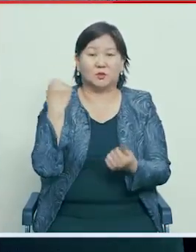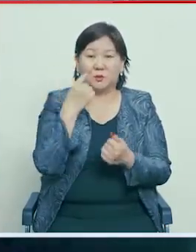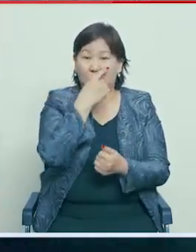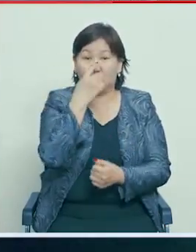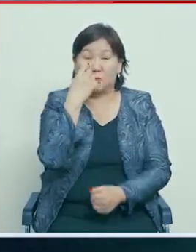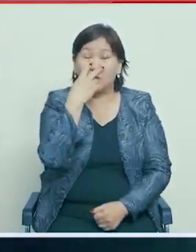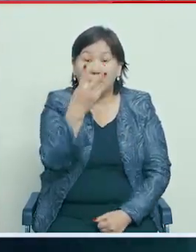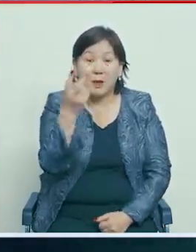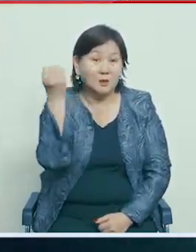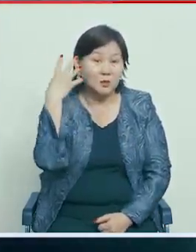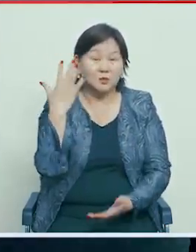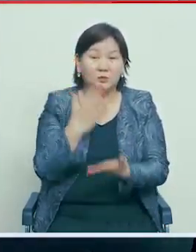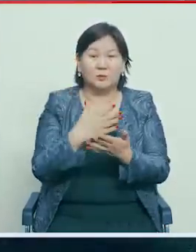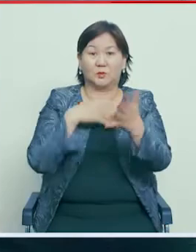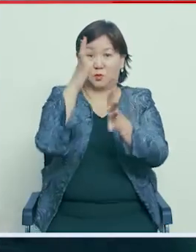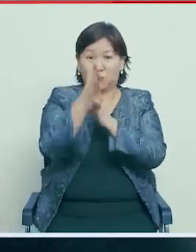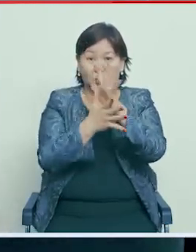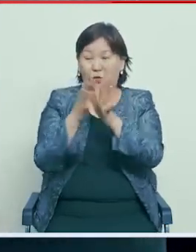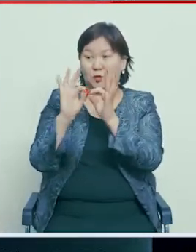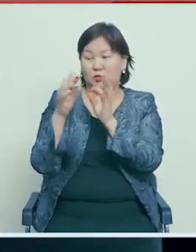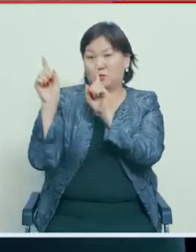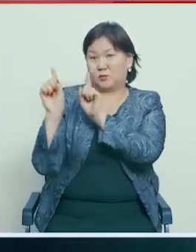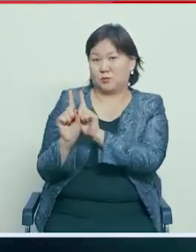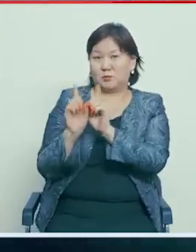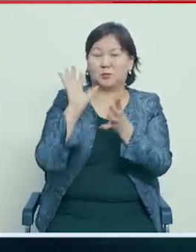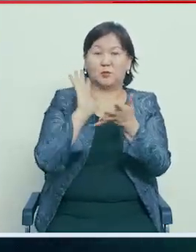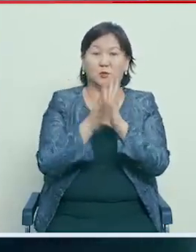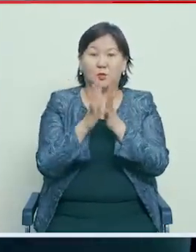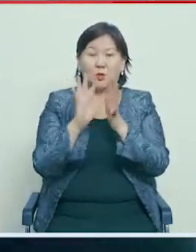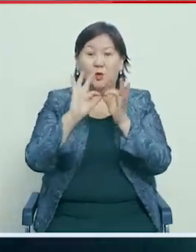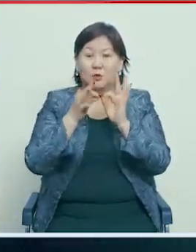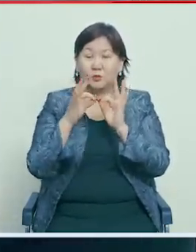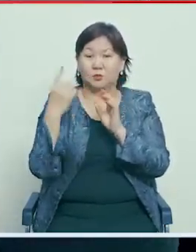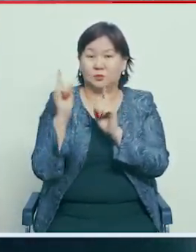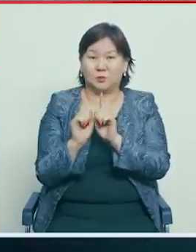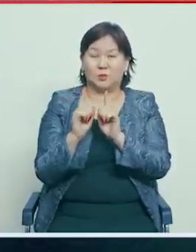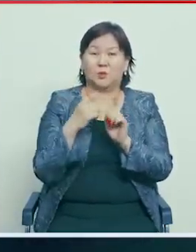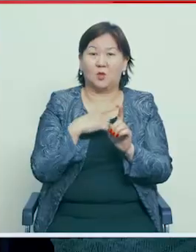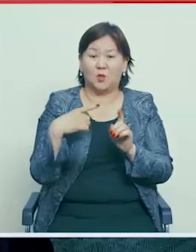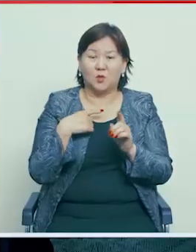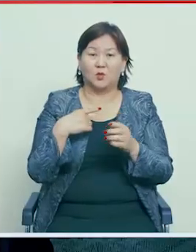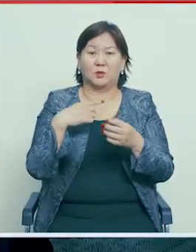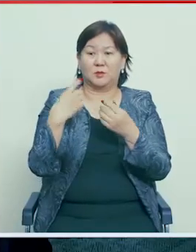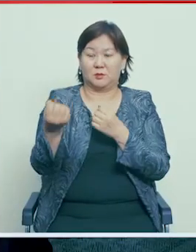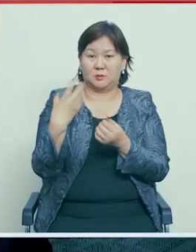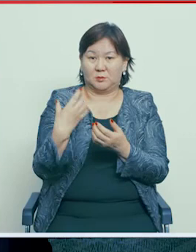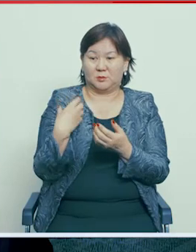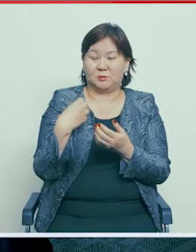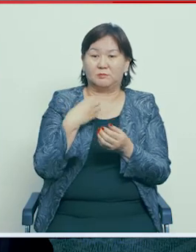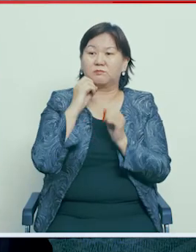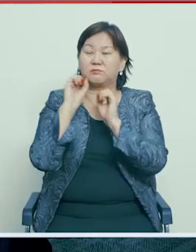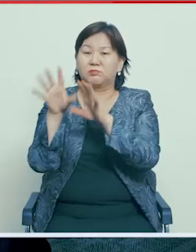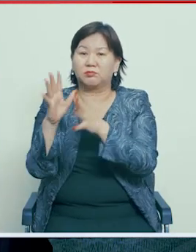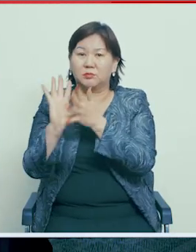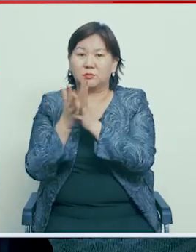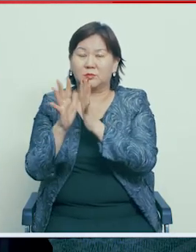нүдэрээ сонсож шүү дээ. Би дохионы илмэрчээр аваад энэ дохио бол миний өөрийгөө илэрхийлэх эрх. Би дохионы хэлээр өнөөдөр